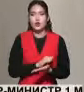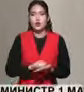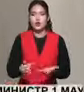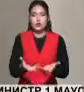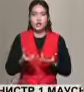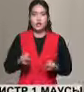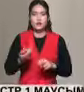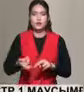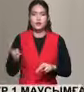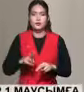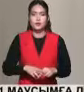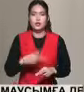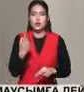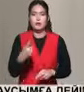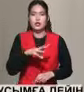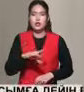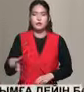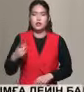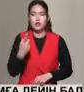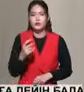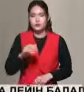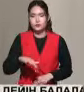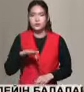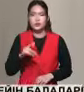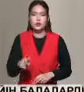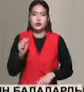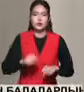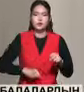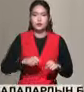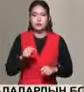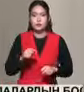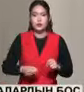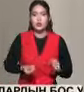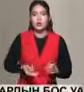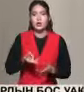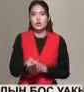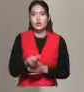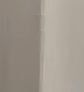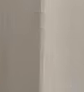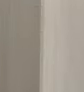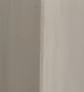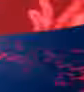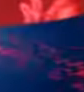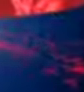оларға 1 миллиард 117 миллион теңге төлем жасалды.